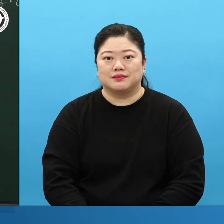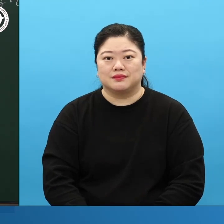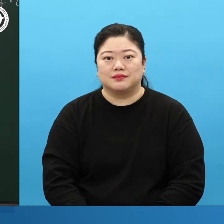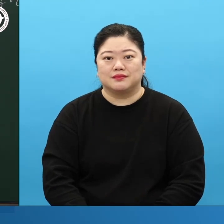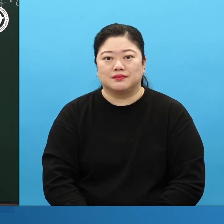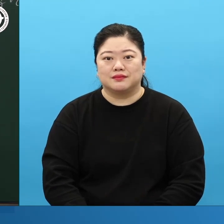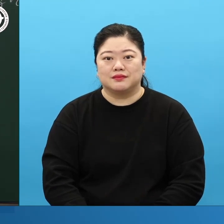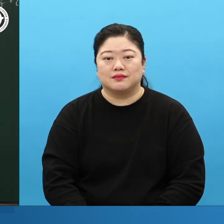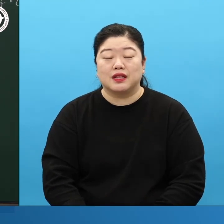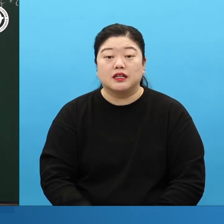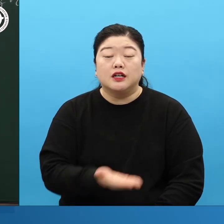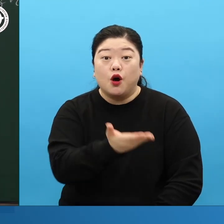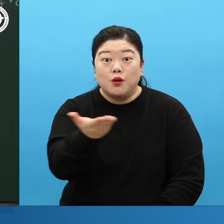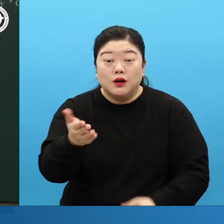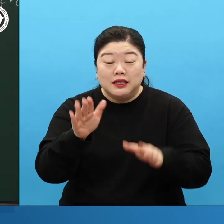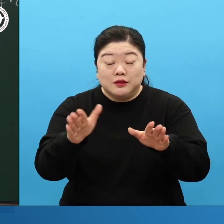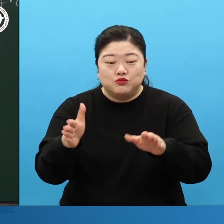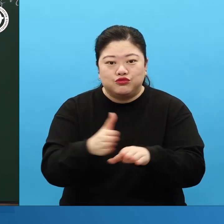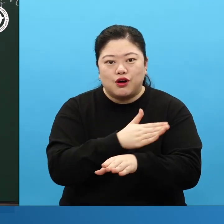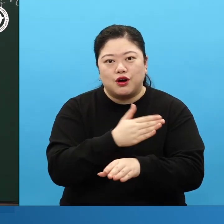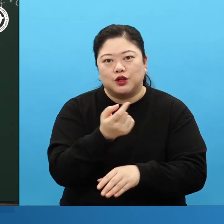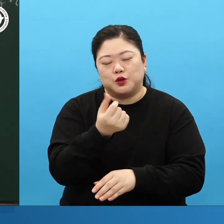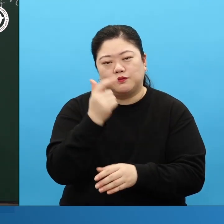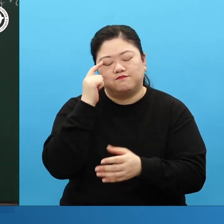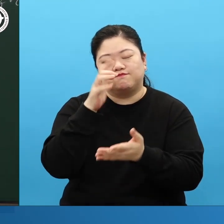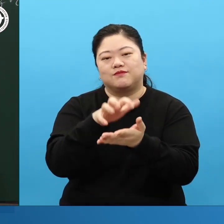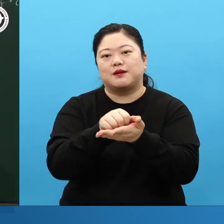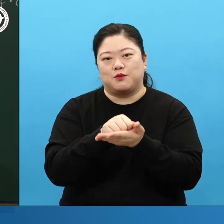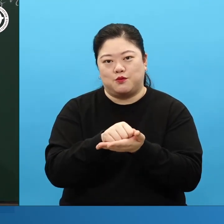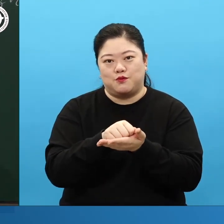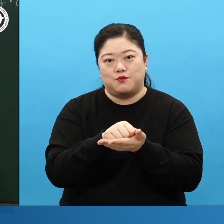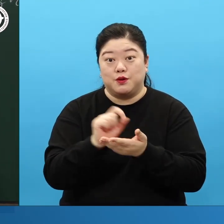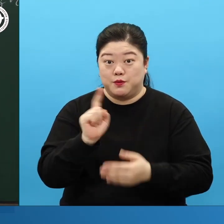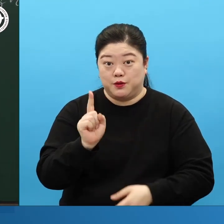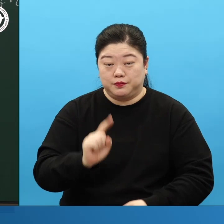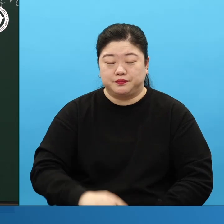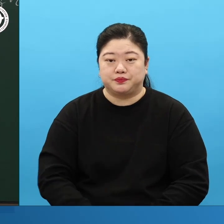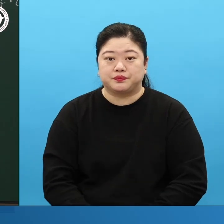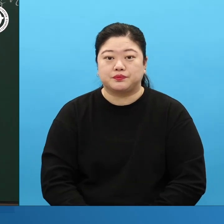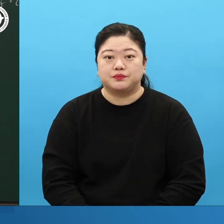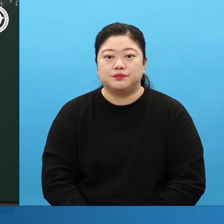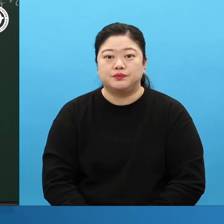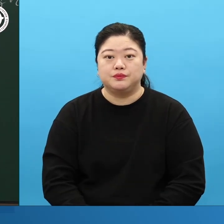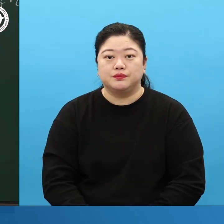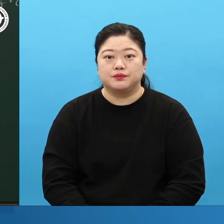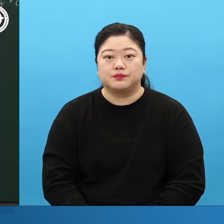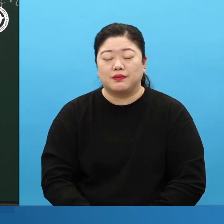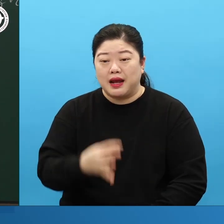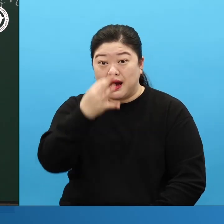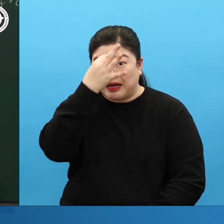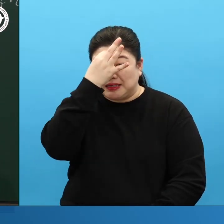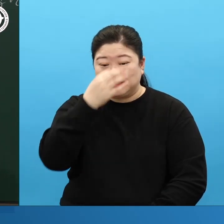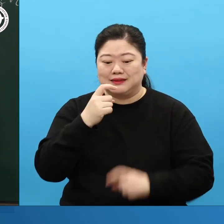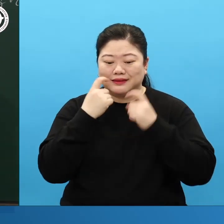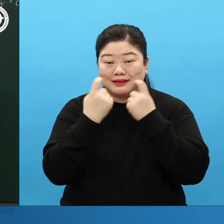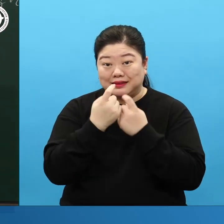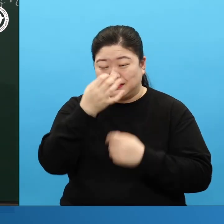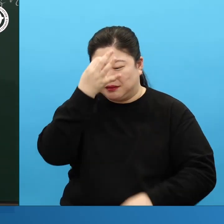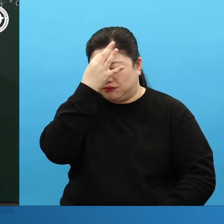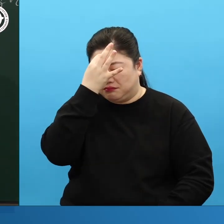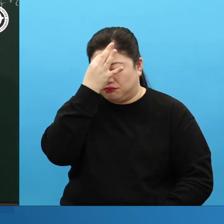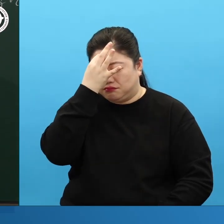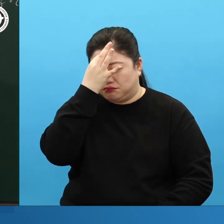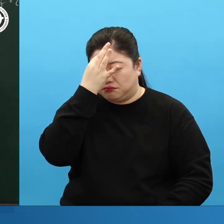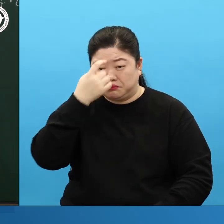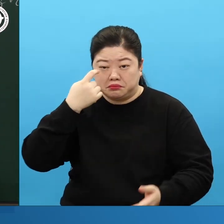있습니다. Entonces hay algo que deberíamos tener en cuenta aquí. 달란트를 제일 정확하게 발견한 민족이 유대인이거든요. Los que mejor descubrieron los